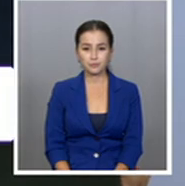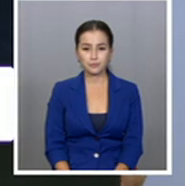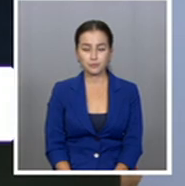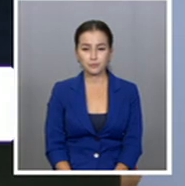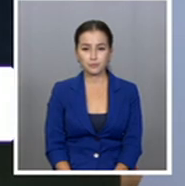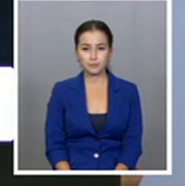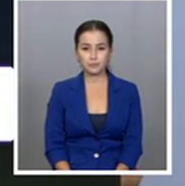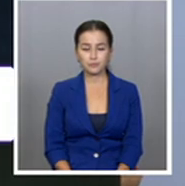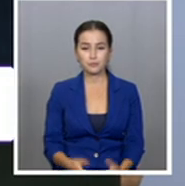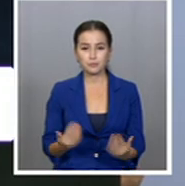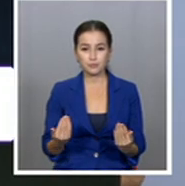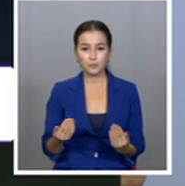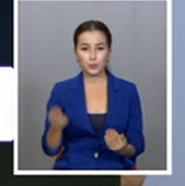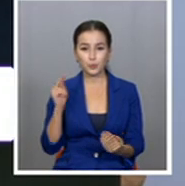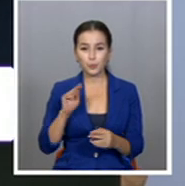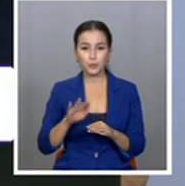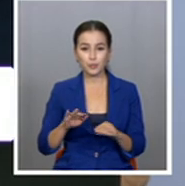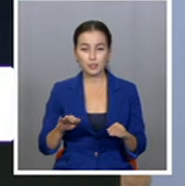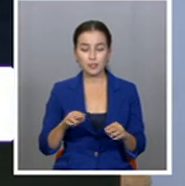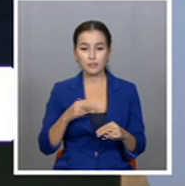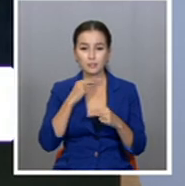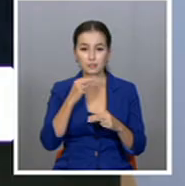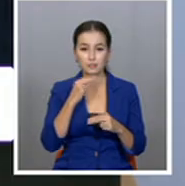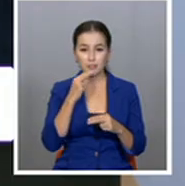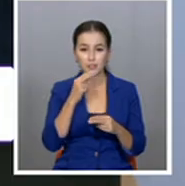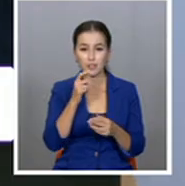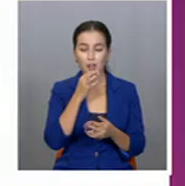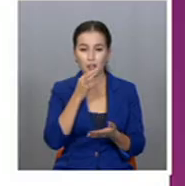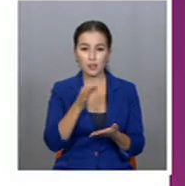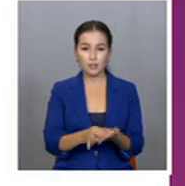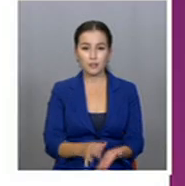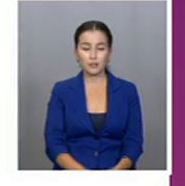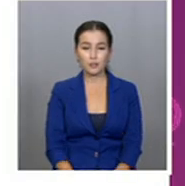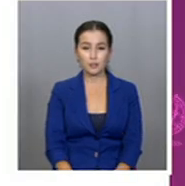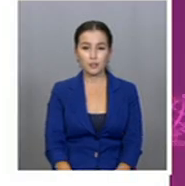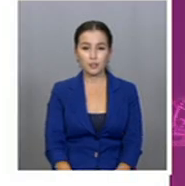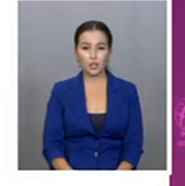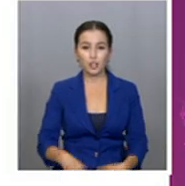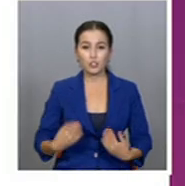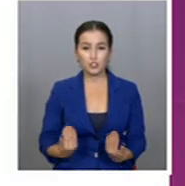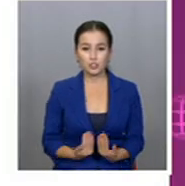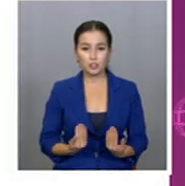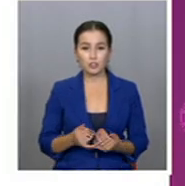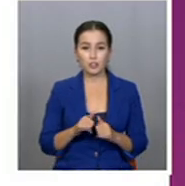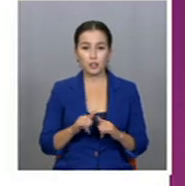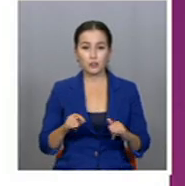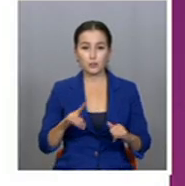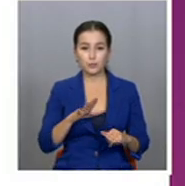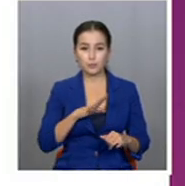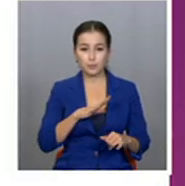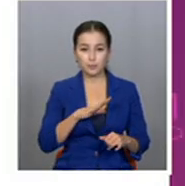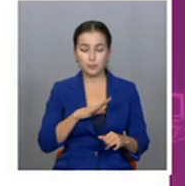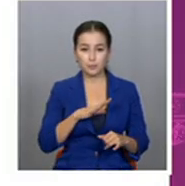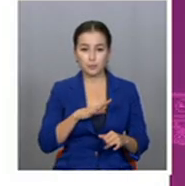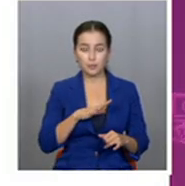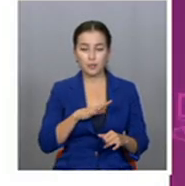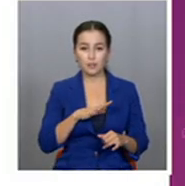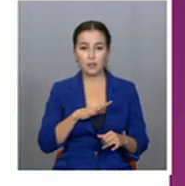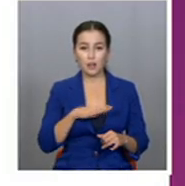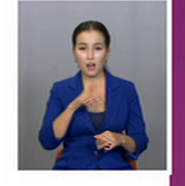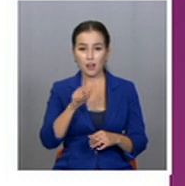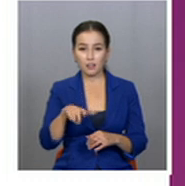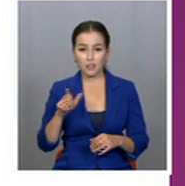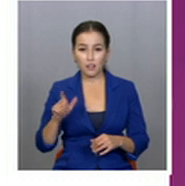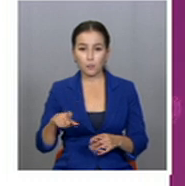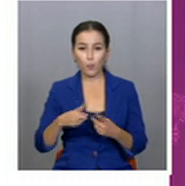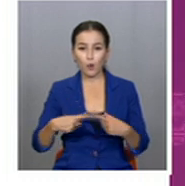Ал енді оқушылар, жауабына назар аударайық. Тіршілікті қамтамасыз ету жүйесі дегеніміз, адам мен